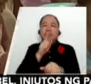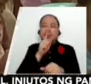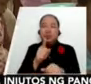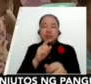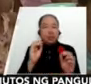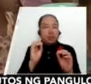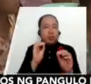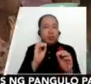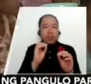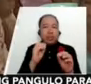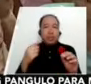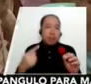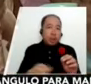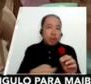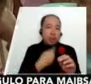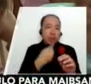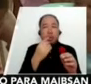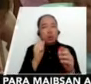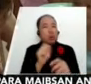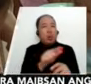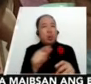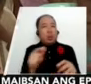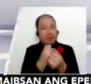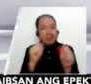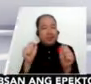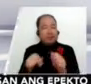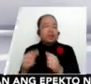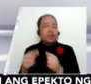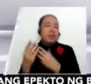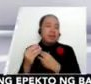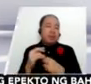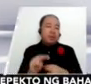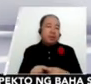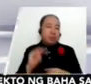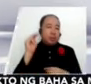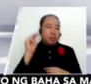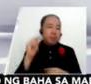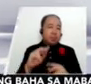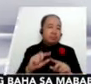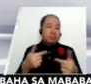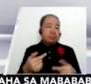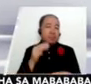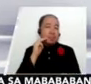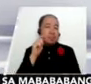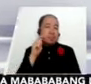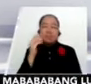At yan muna ang latest mula rito sa Ilocos Norte. Balik muna sa iyo, Mel. Maraming salamat sa iyo, JP Soriano.